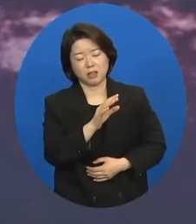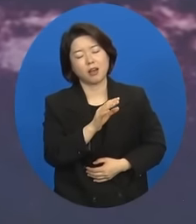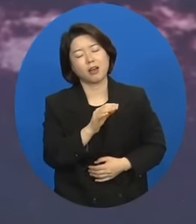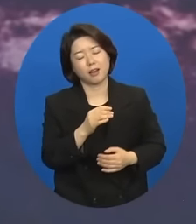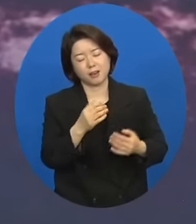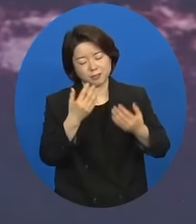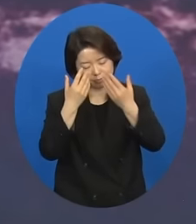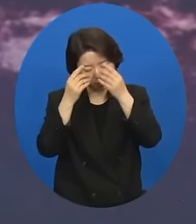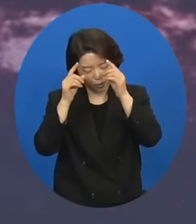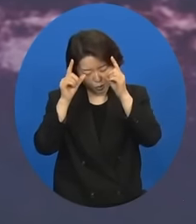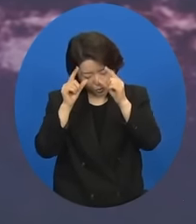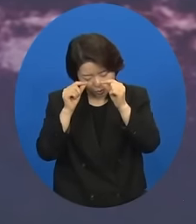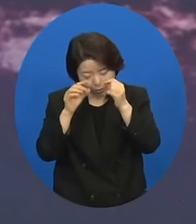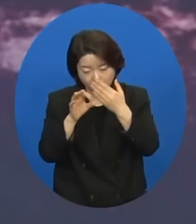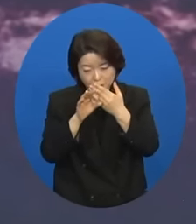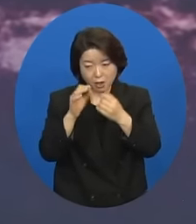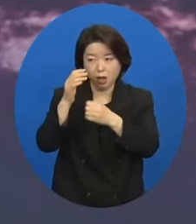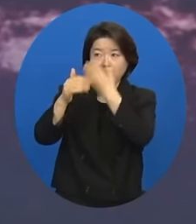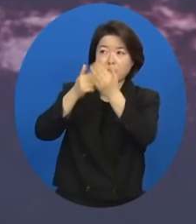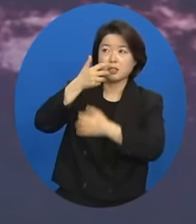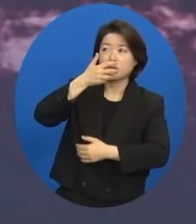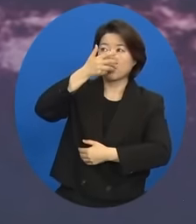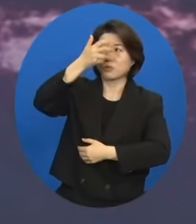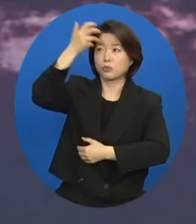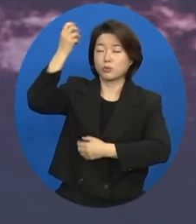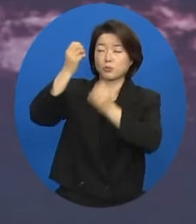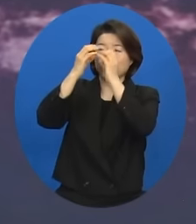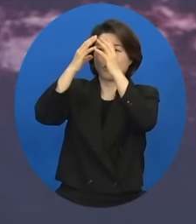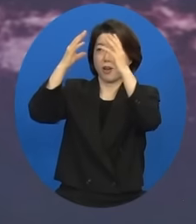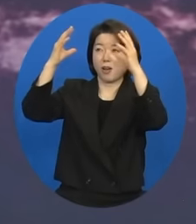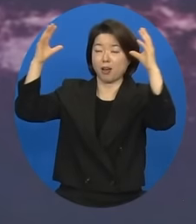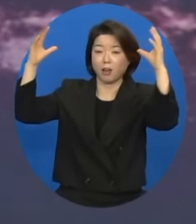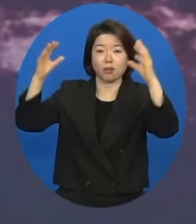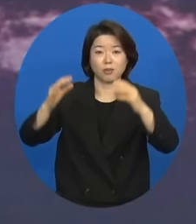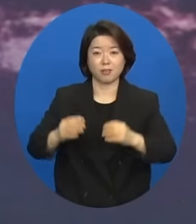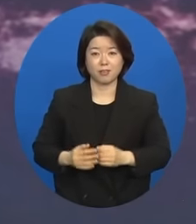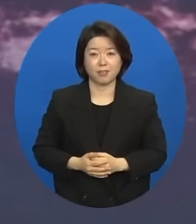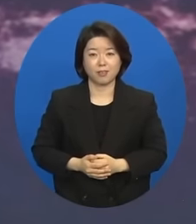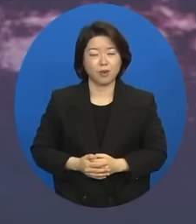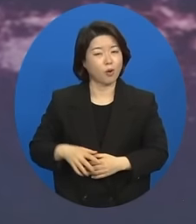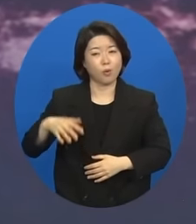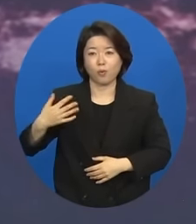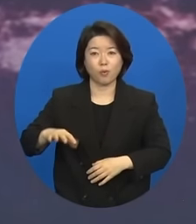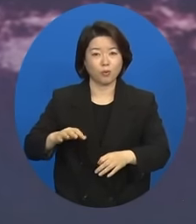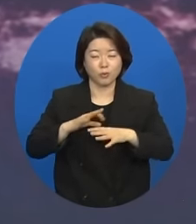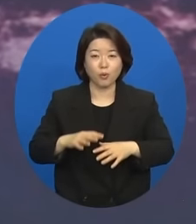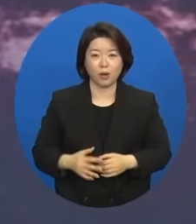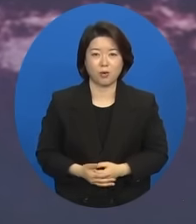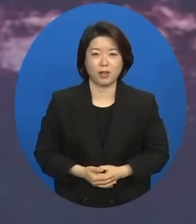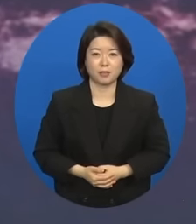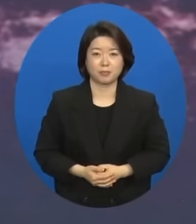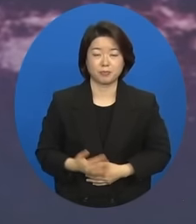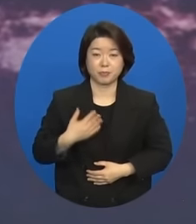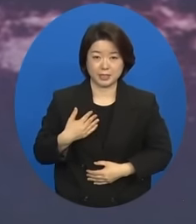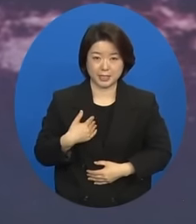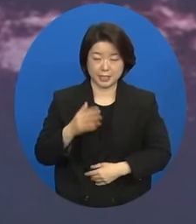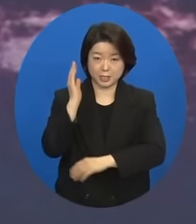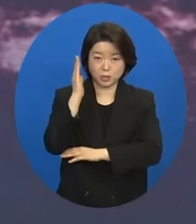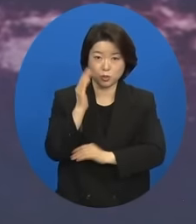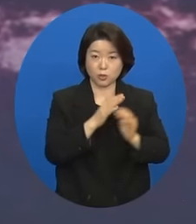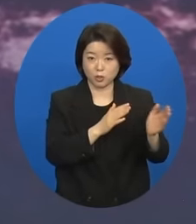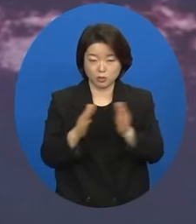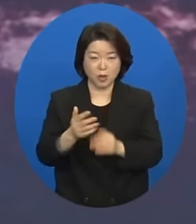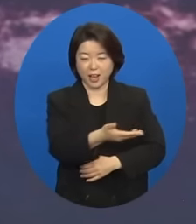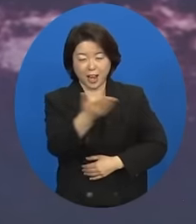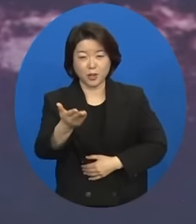면 하나님의 꿈이 보여요이 놀라운 방식이에요 여러분 제가 하나 설교 준비하는 하나의 어떤 팁을 여러분